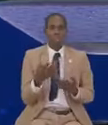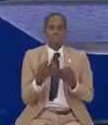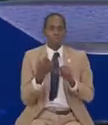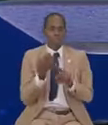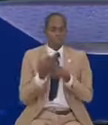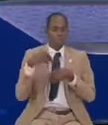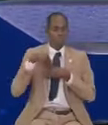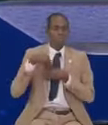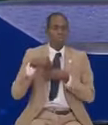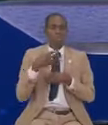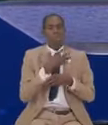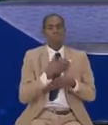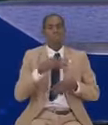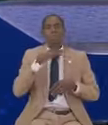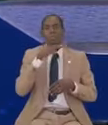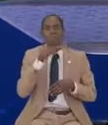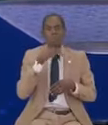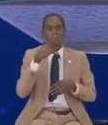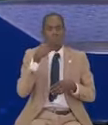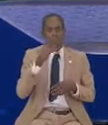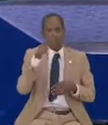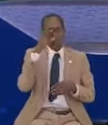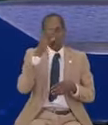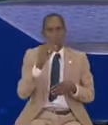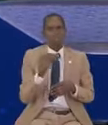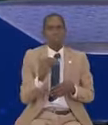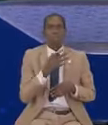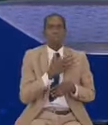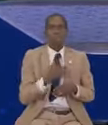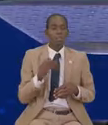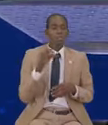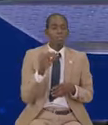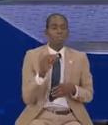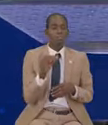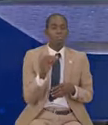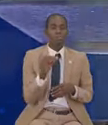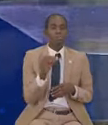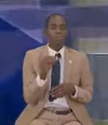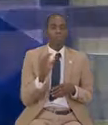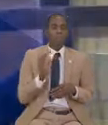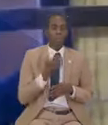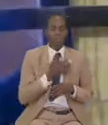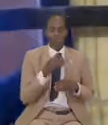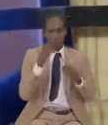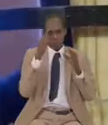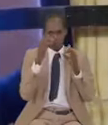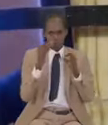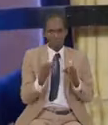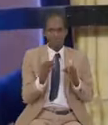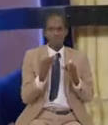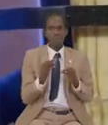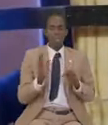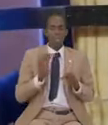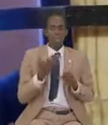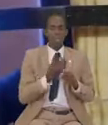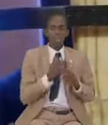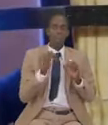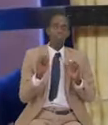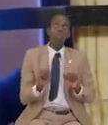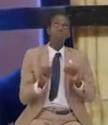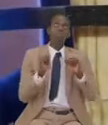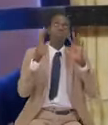toutes ces choses mauvaises sortes du dedans essuie l'homme notre décision notre consécration